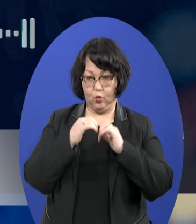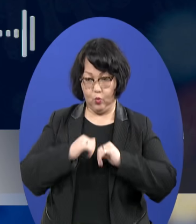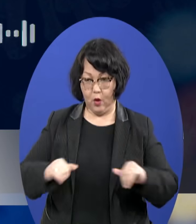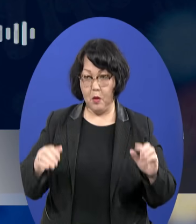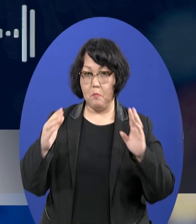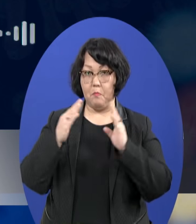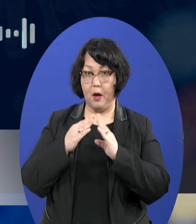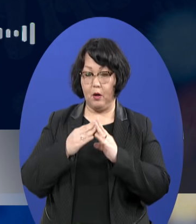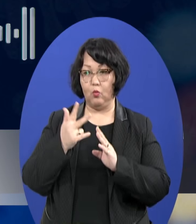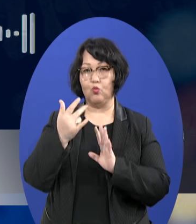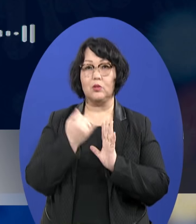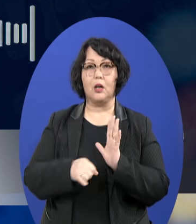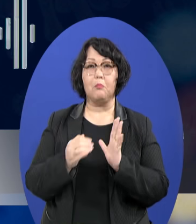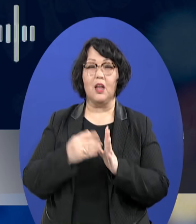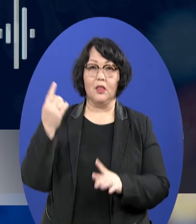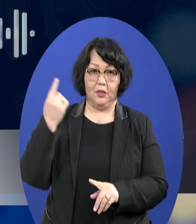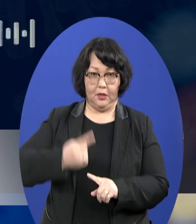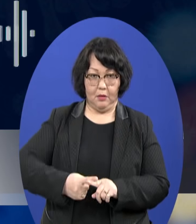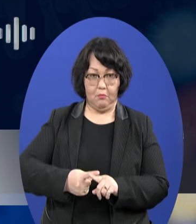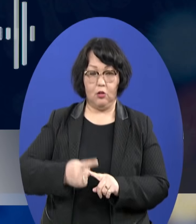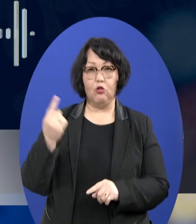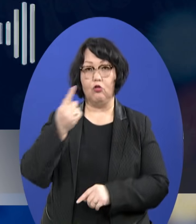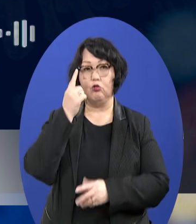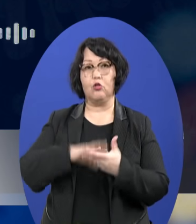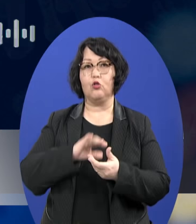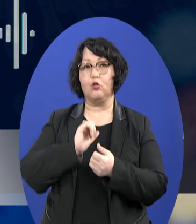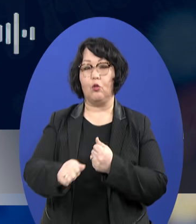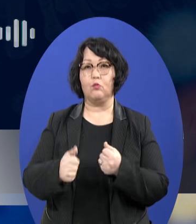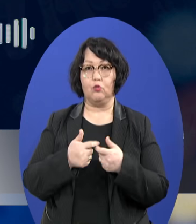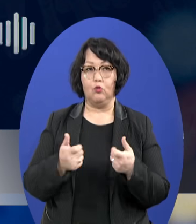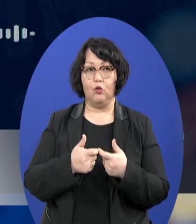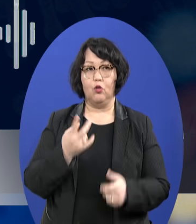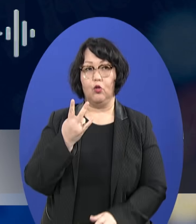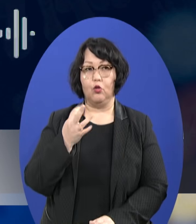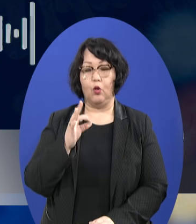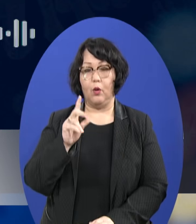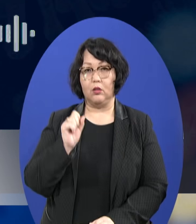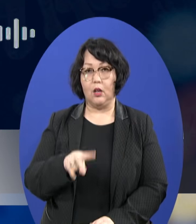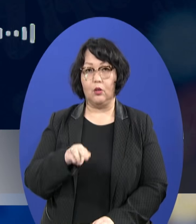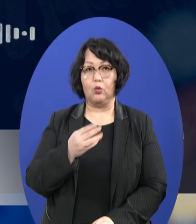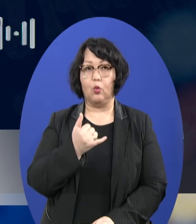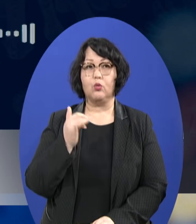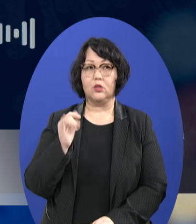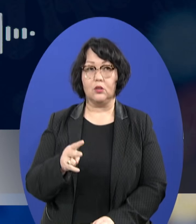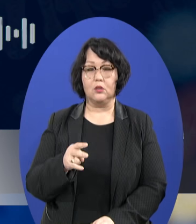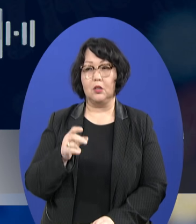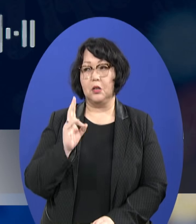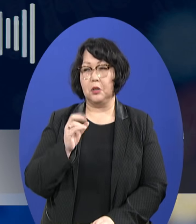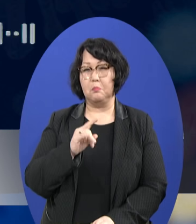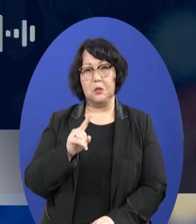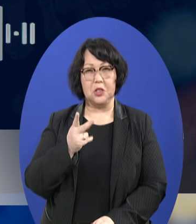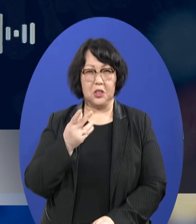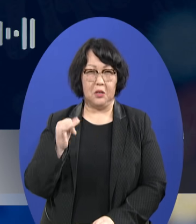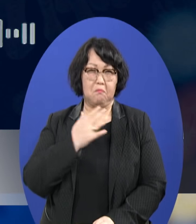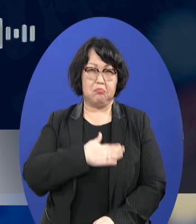дансанд тушаадаг. Нэмэлтээр өндөр төлбөртэй буудлууд бас байгаа. Новотел, Туушин, Кемпинский, Ибискийн буудлууд. Тэр бол